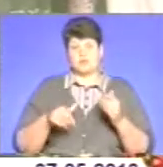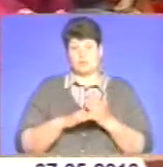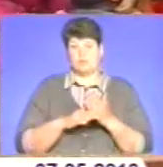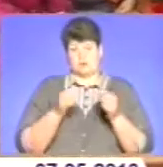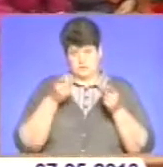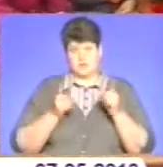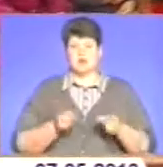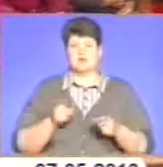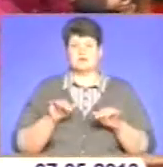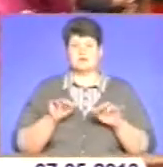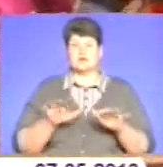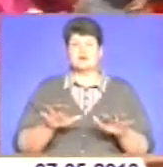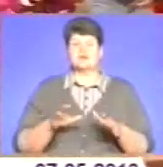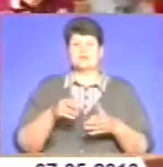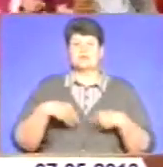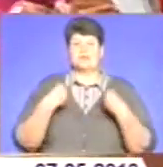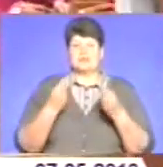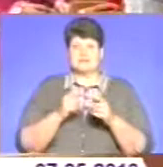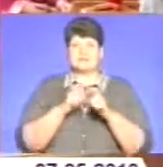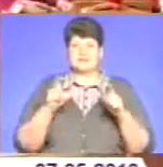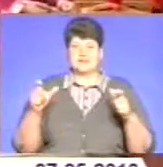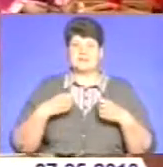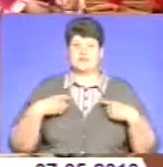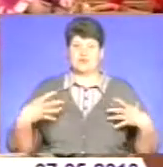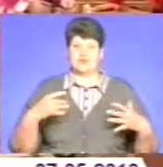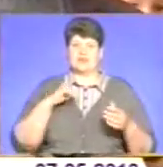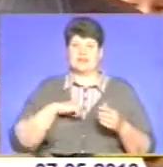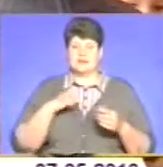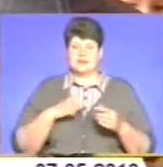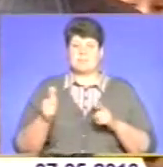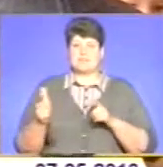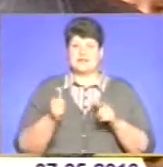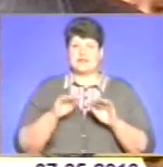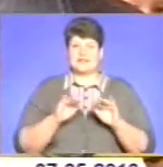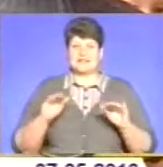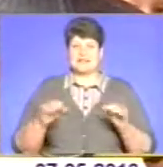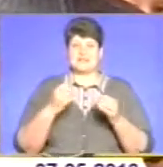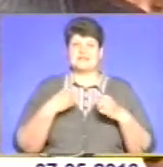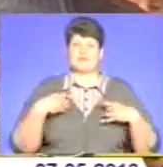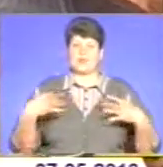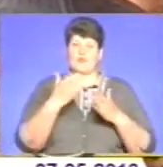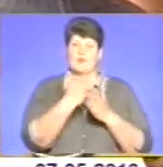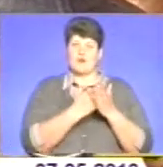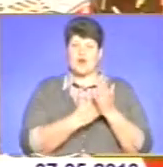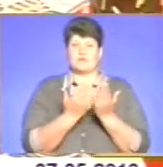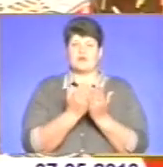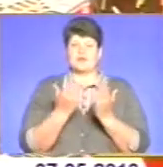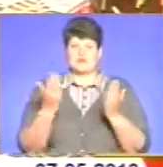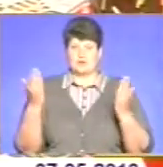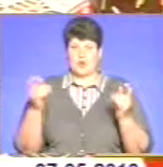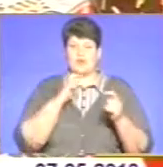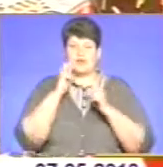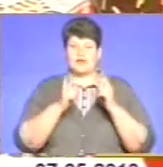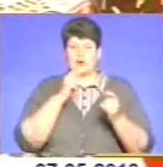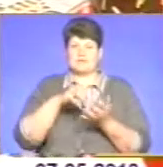справами. Аби наповнити заклад святковим настроєм, діти зі своїми вихователями підготували святкову програму та виставку. Подаровані